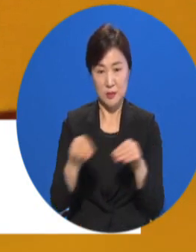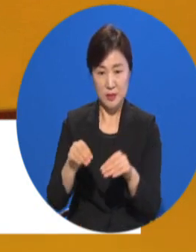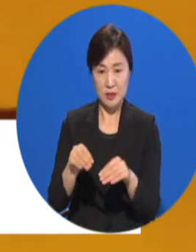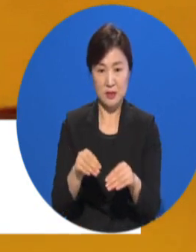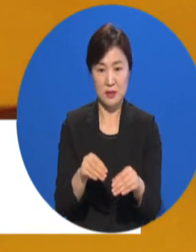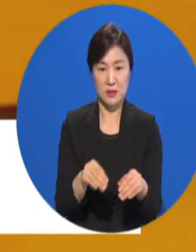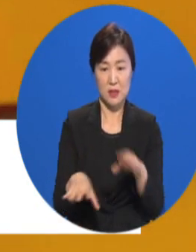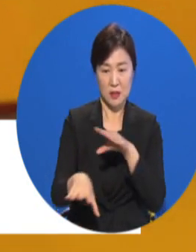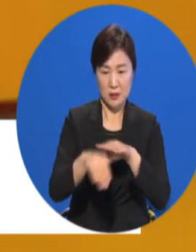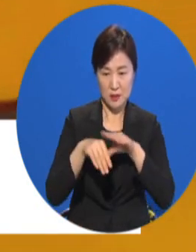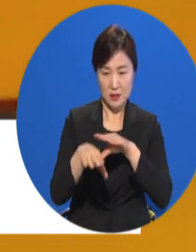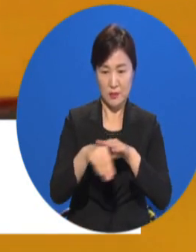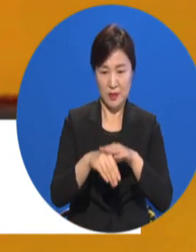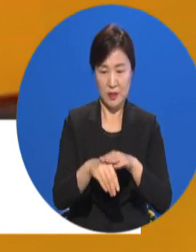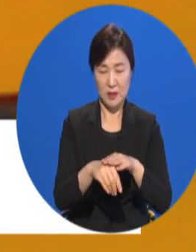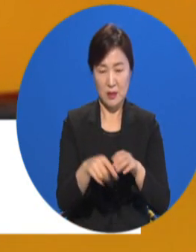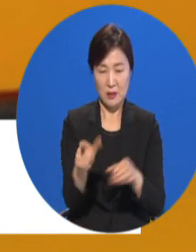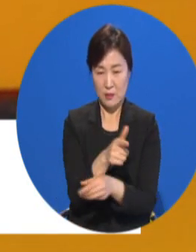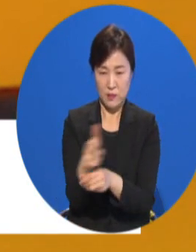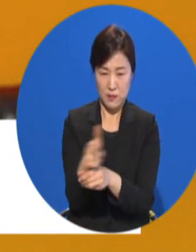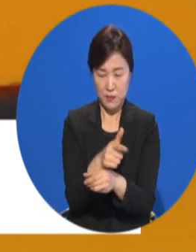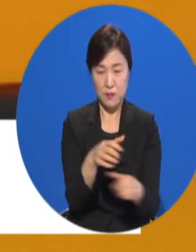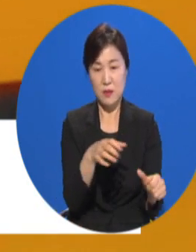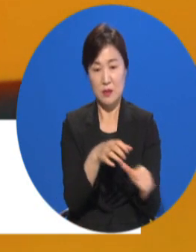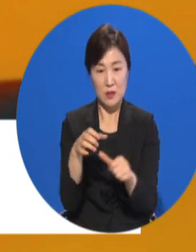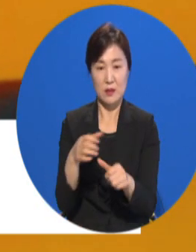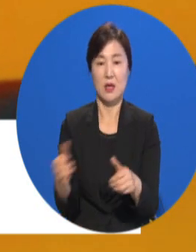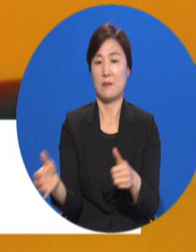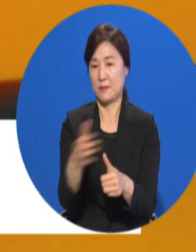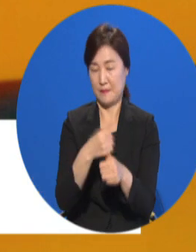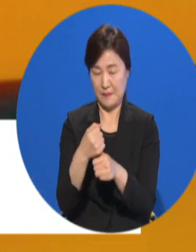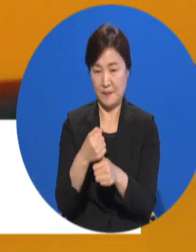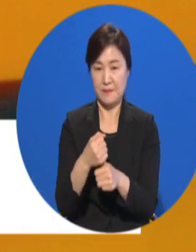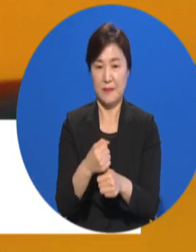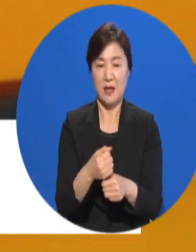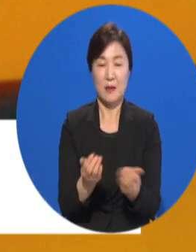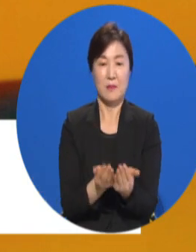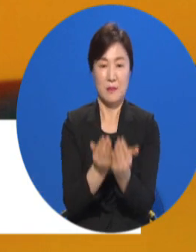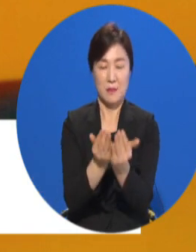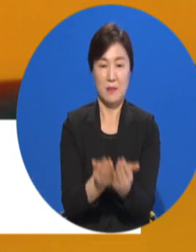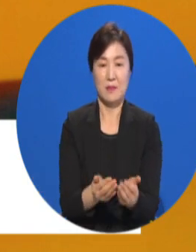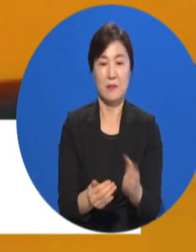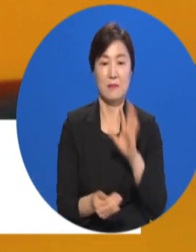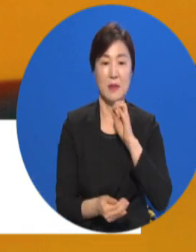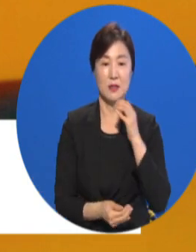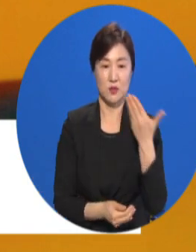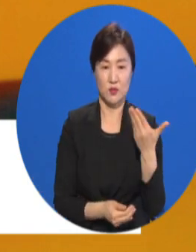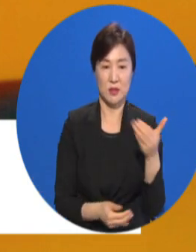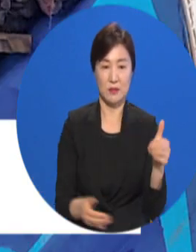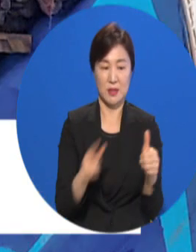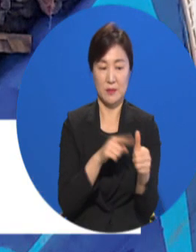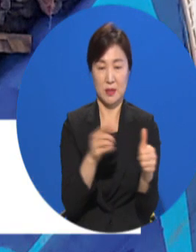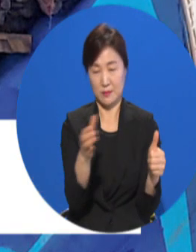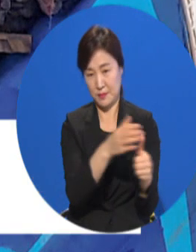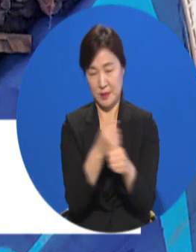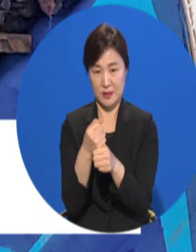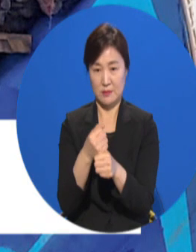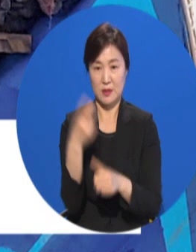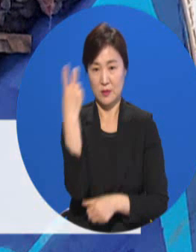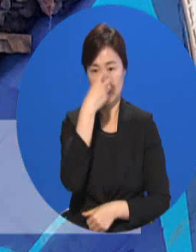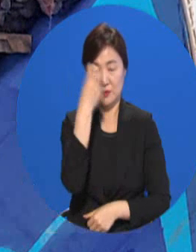흡인기를 사용해 바지락 300여 킬로그램을 채취한 혐의로 잠수기 어선 선장 49살 A씨를 붙잡아 조사하고